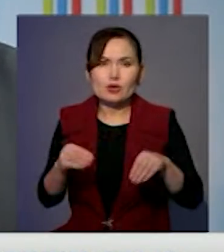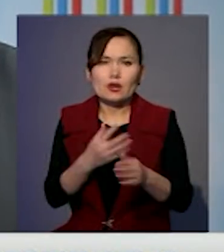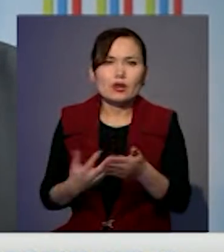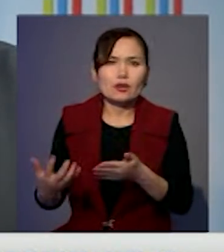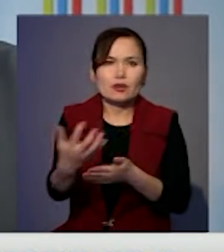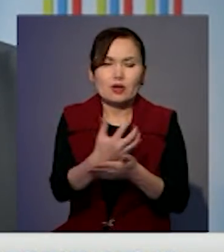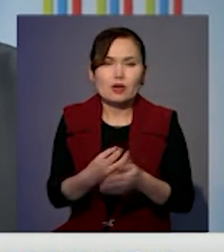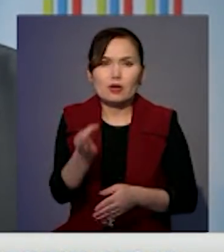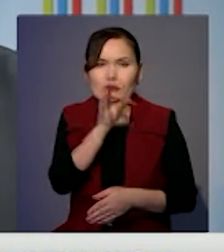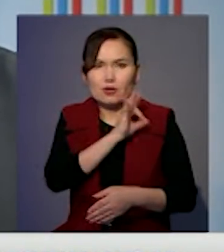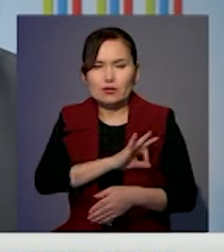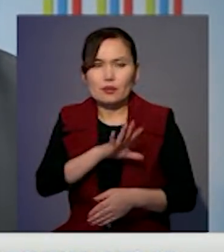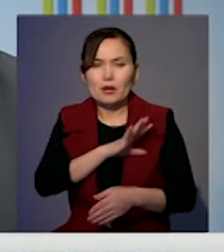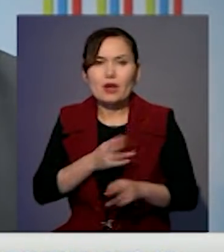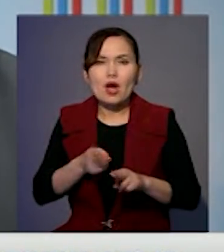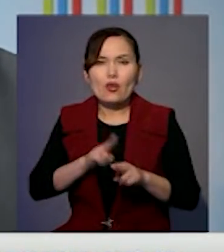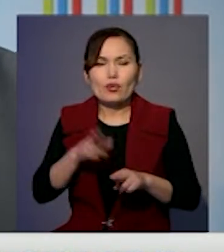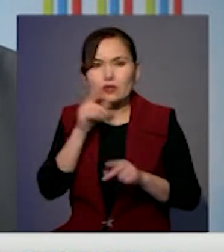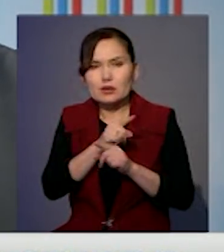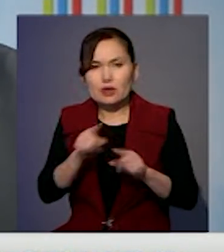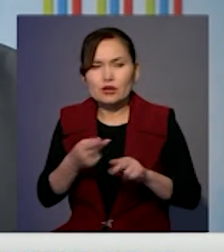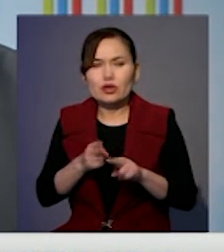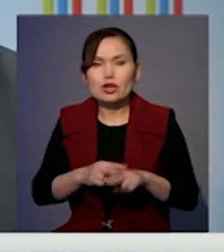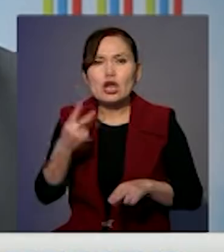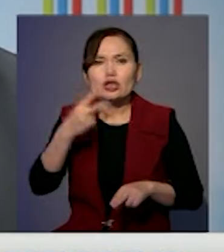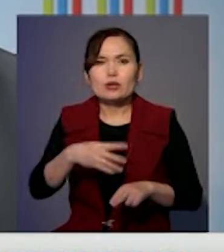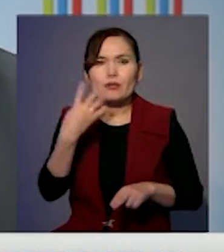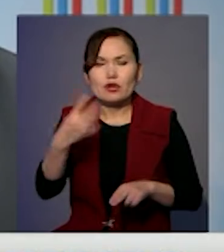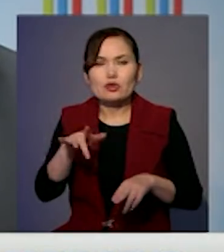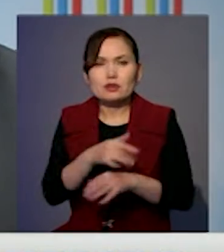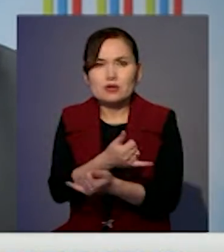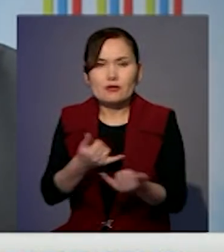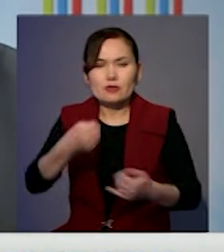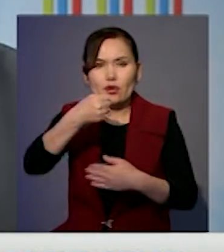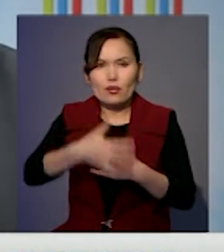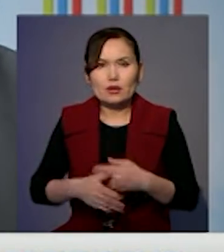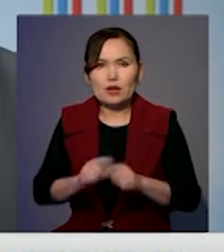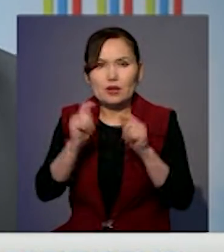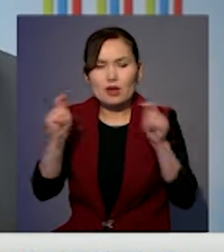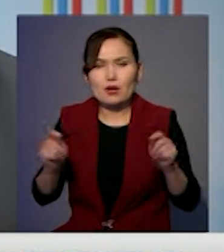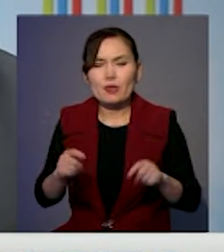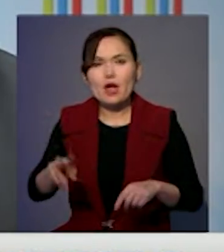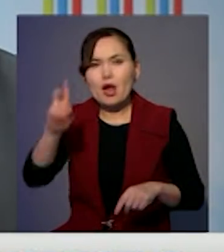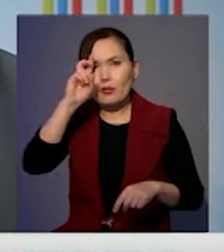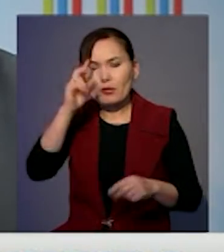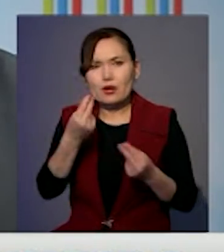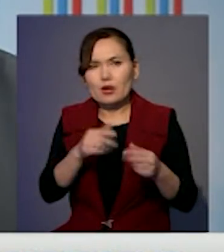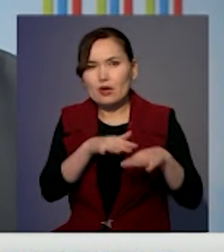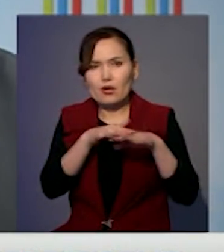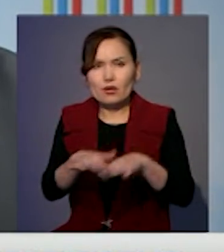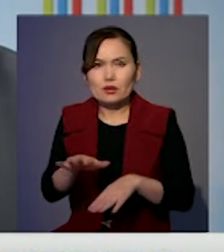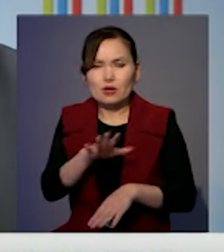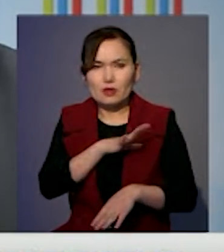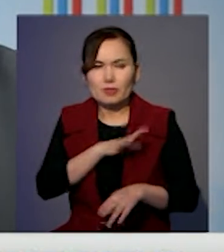осы жылдар аралығында 24 сервистік дайындау орталықтары құрылды. Бюджеттен 5-2 миллиард теңге бөлінген